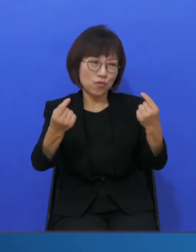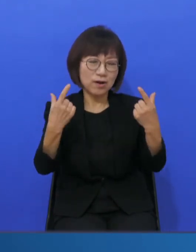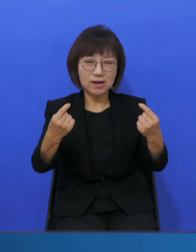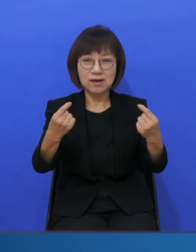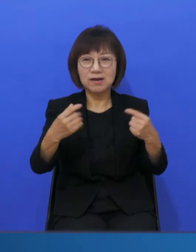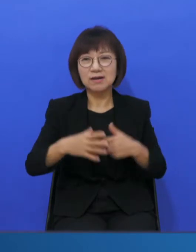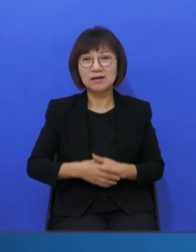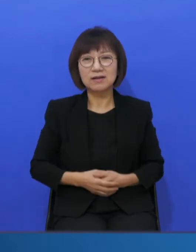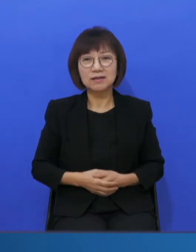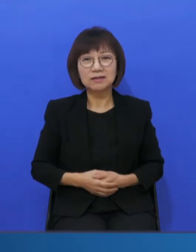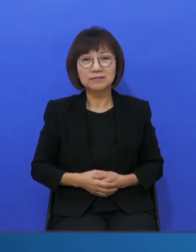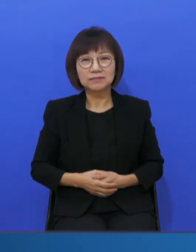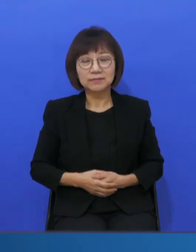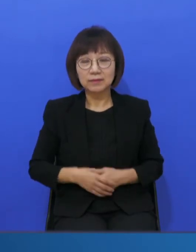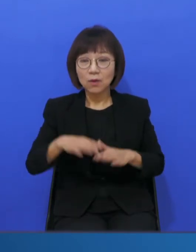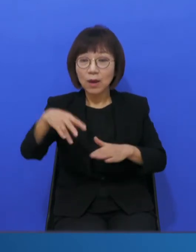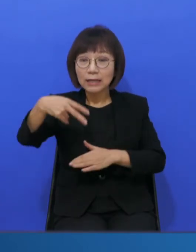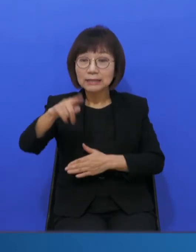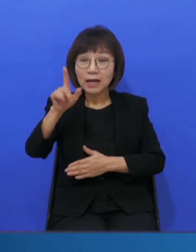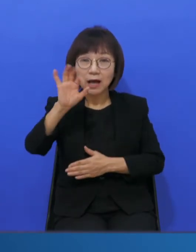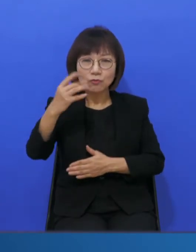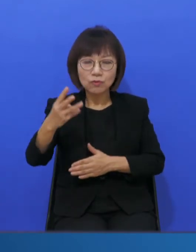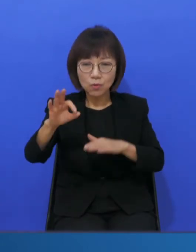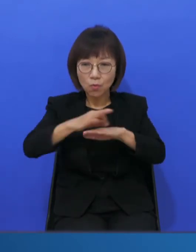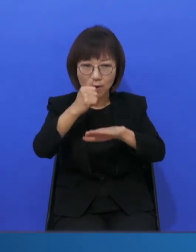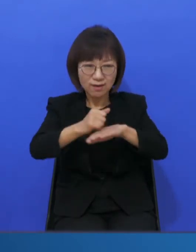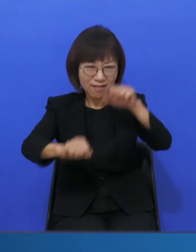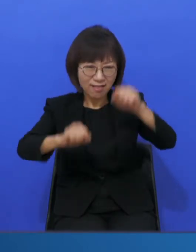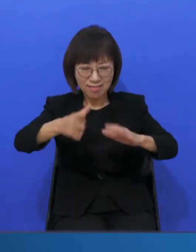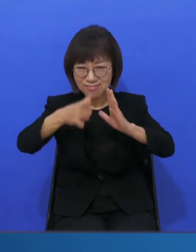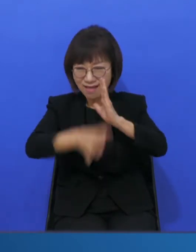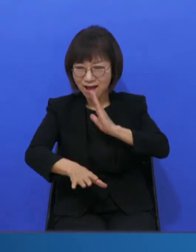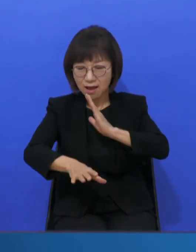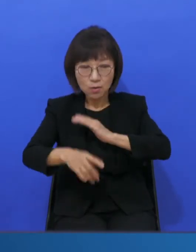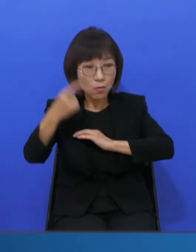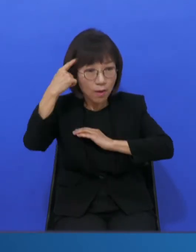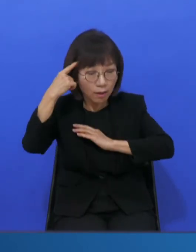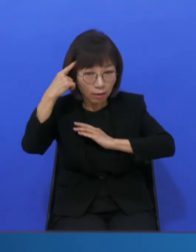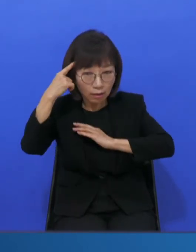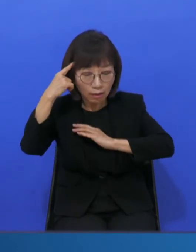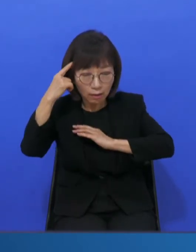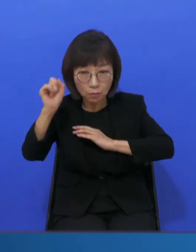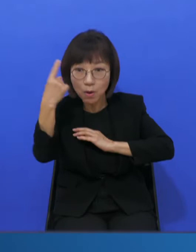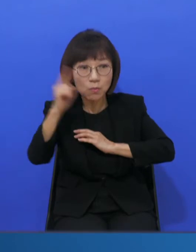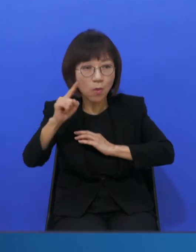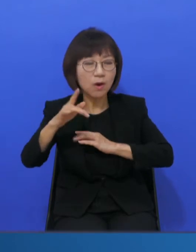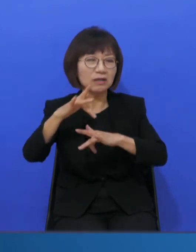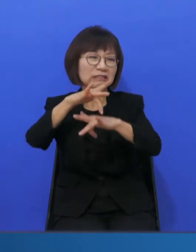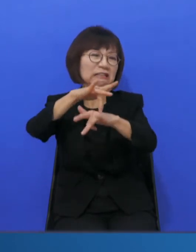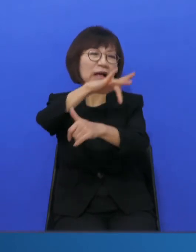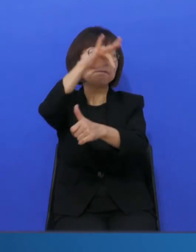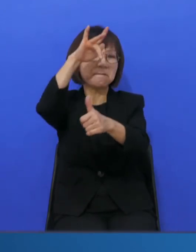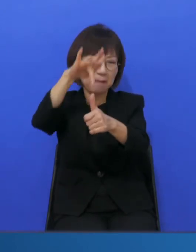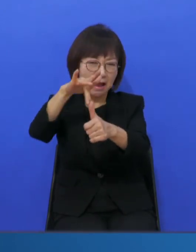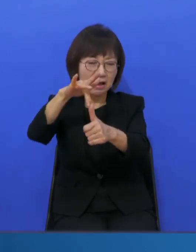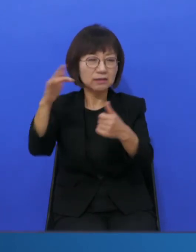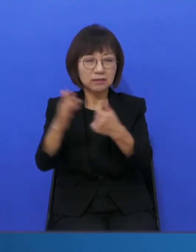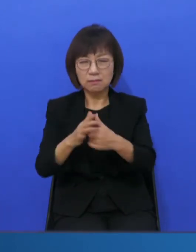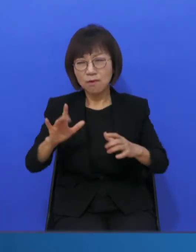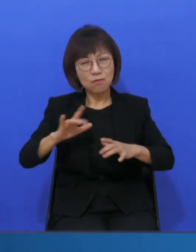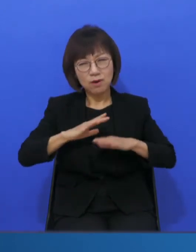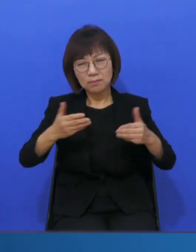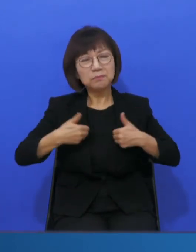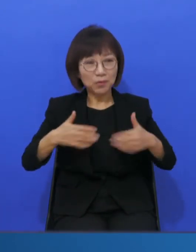that? 사울 왕이 귀신 들려지르는데 그걸 두려워하면 어떻게 됩니까? King Saul was demon possessed, but how should you be afraid of him? 이걸 다윗이 알은